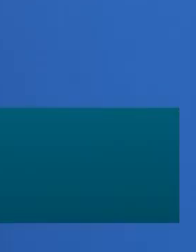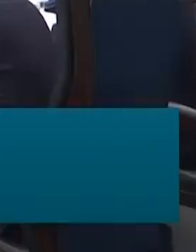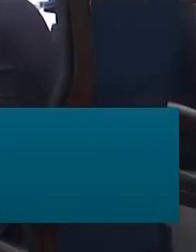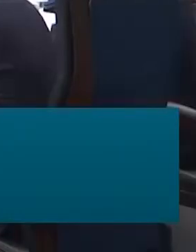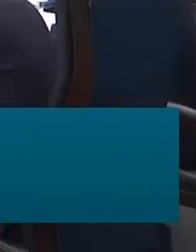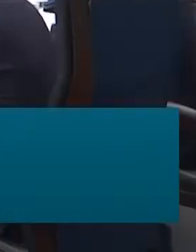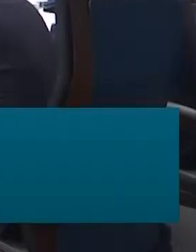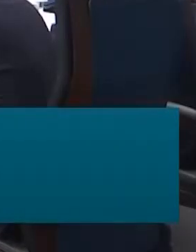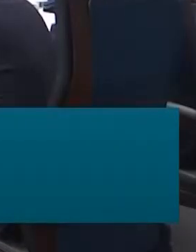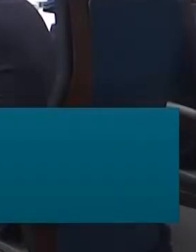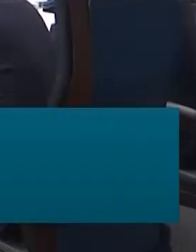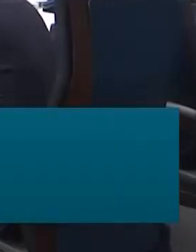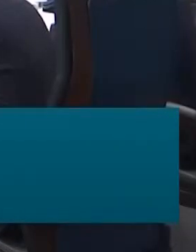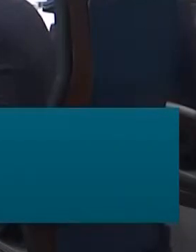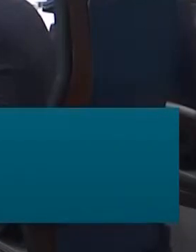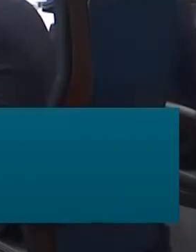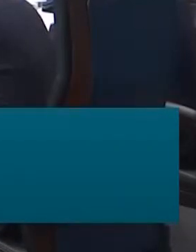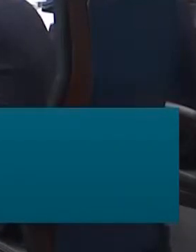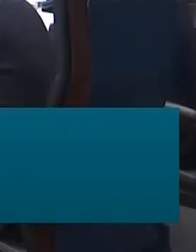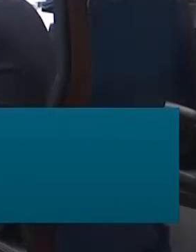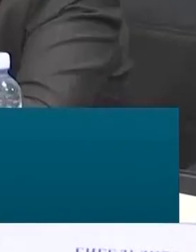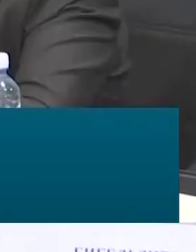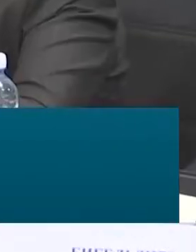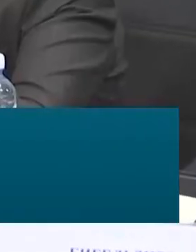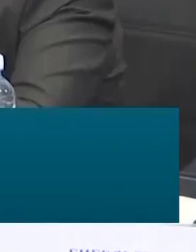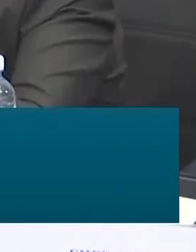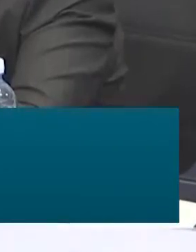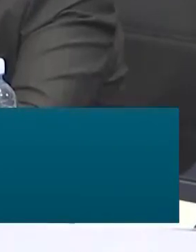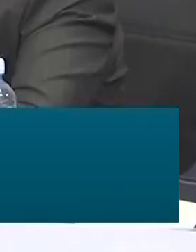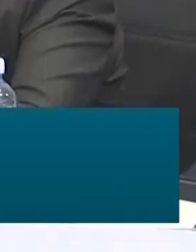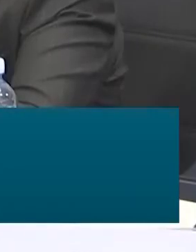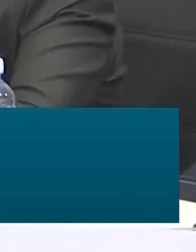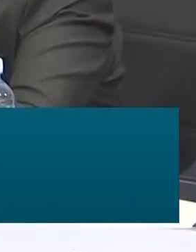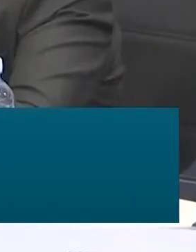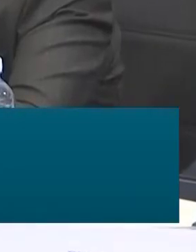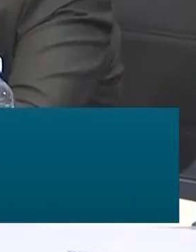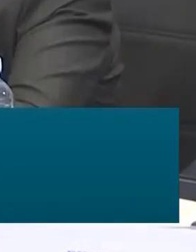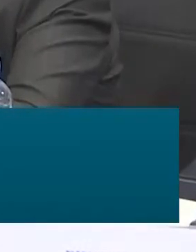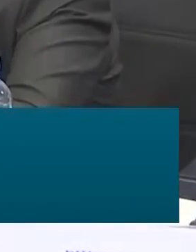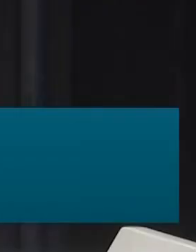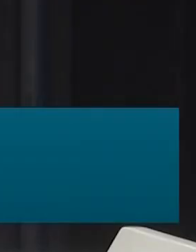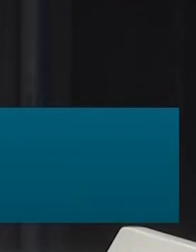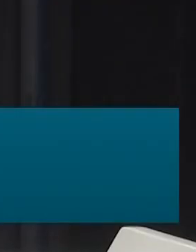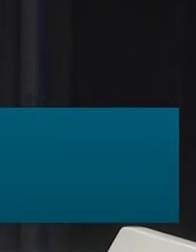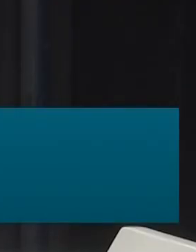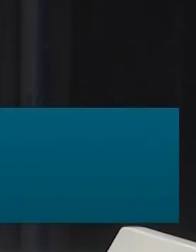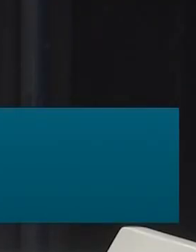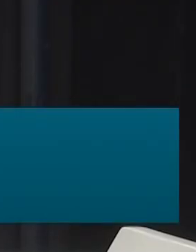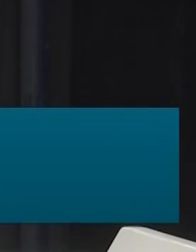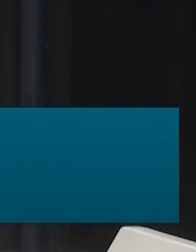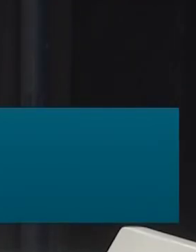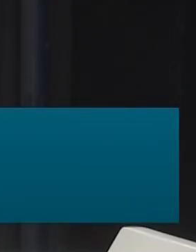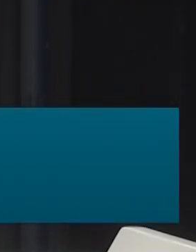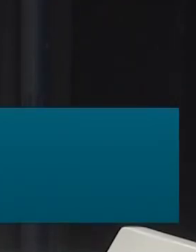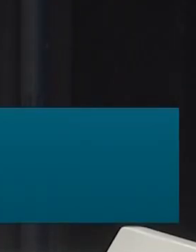на 20242 26 годы внесены изменения данный вопрос был рассмотрен На заседании двадцать седьмой